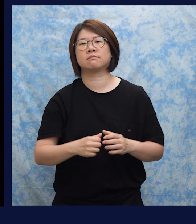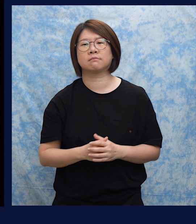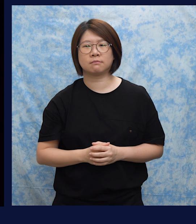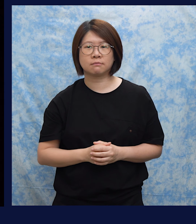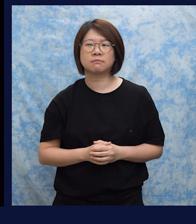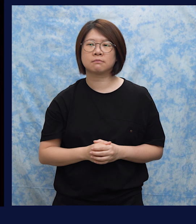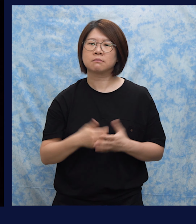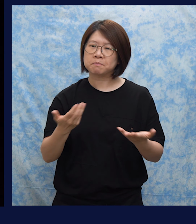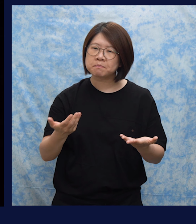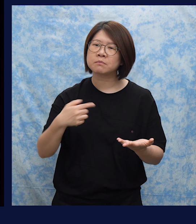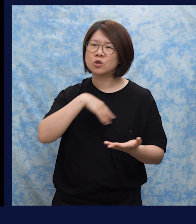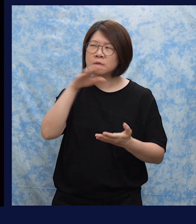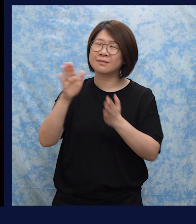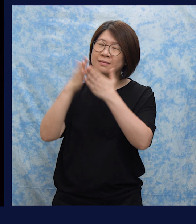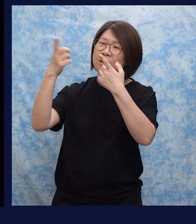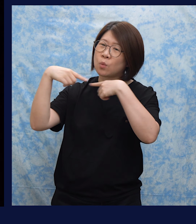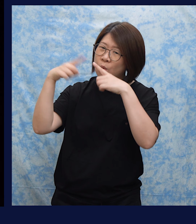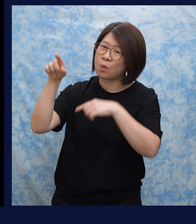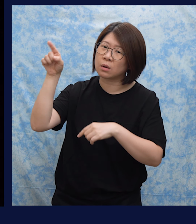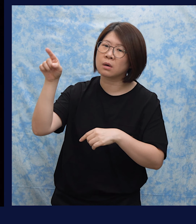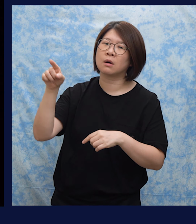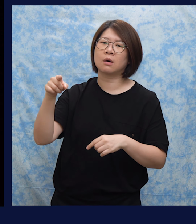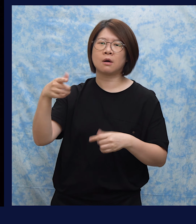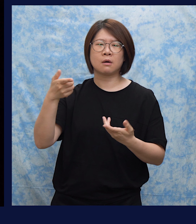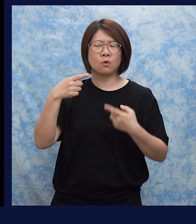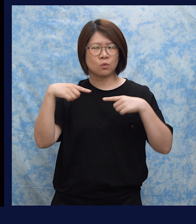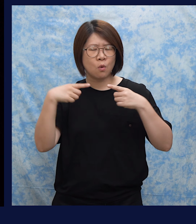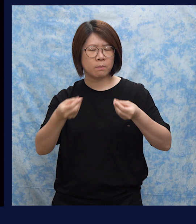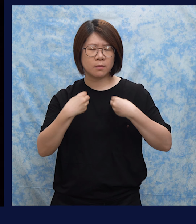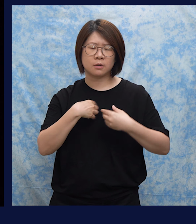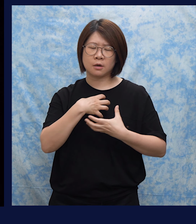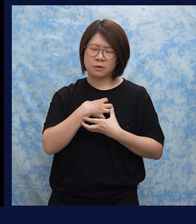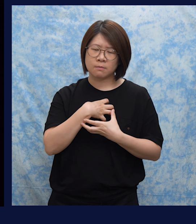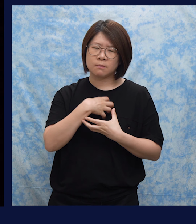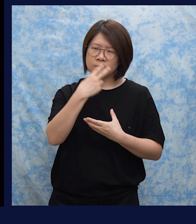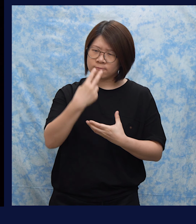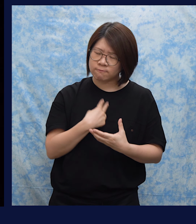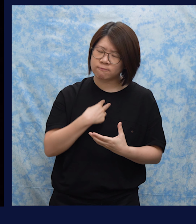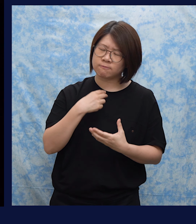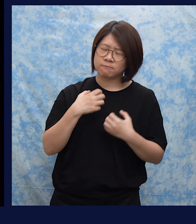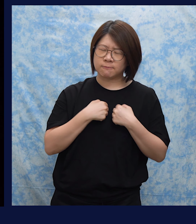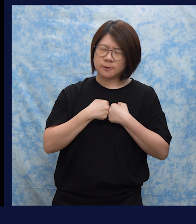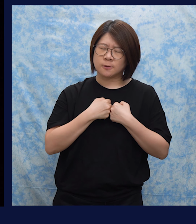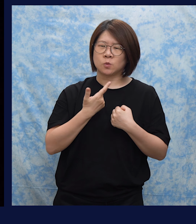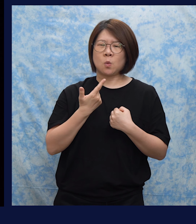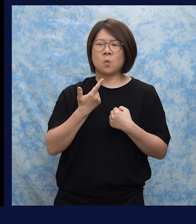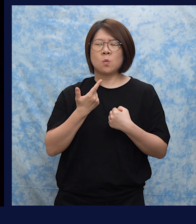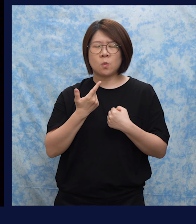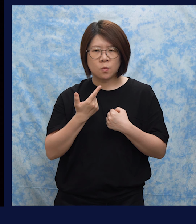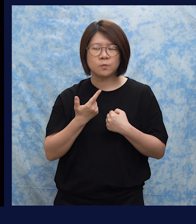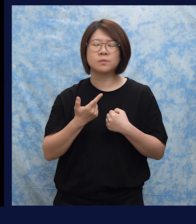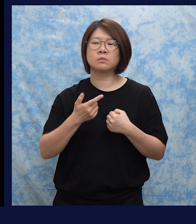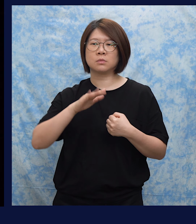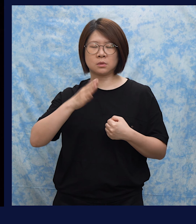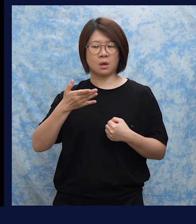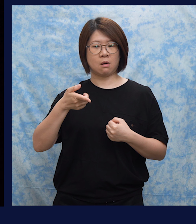去做呢一樣嘢嘅原因係因為我覺得喺咁多個頌讚歌入面，尤其呢一個嗰個內心入面嘅一